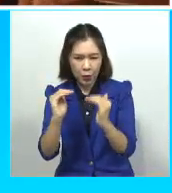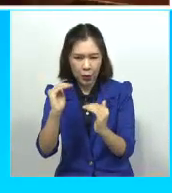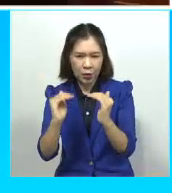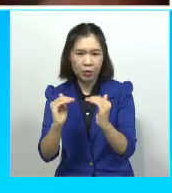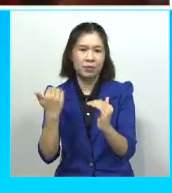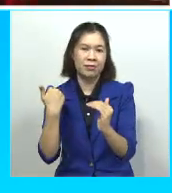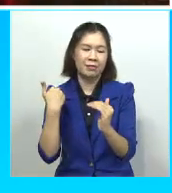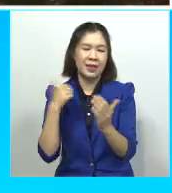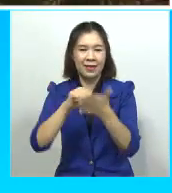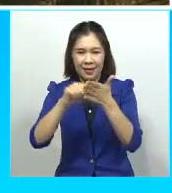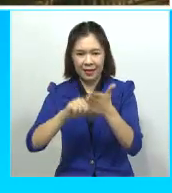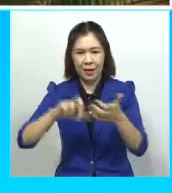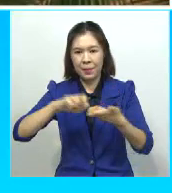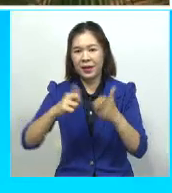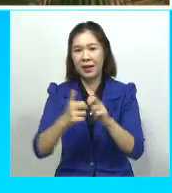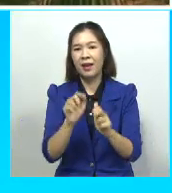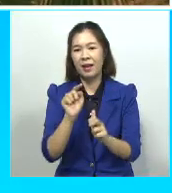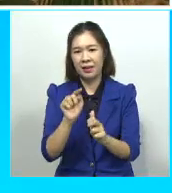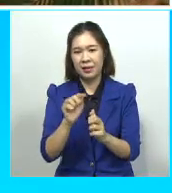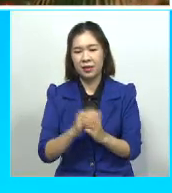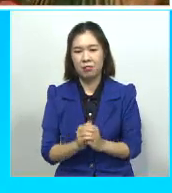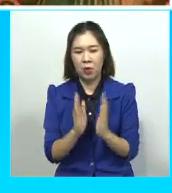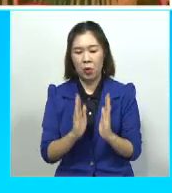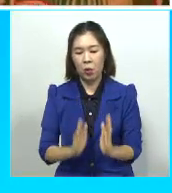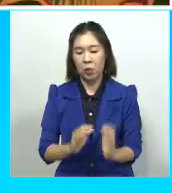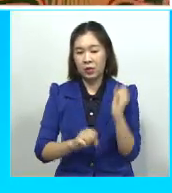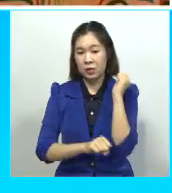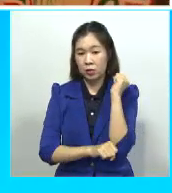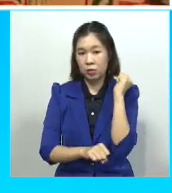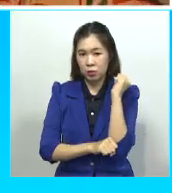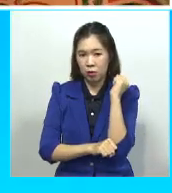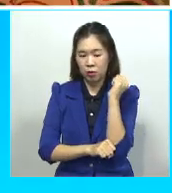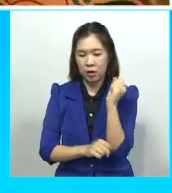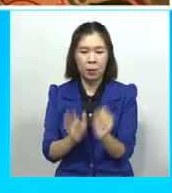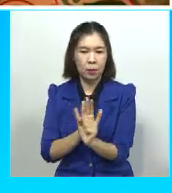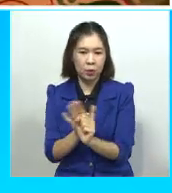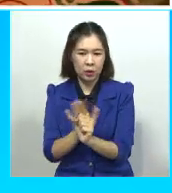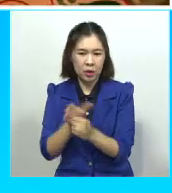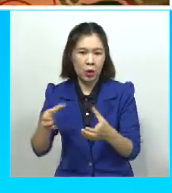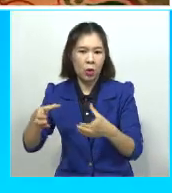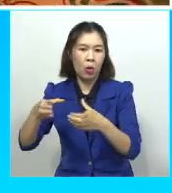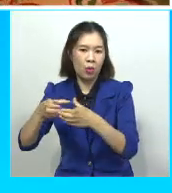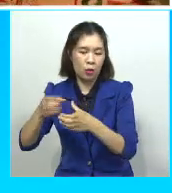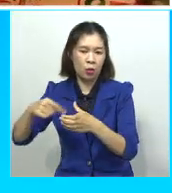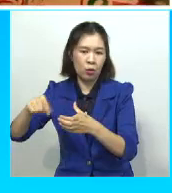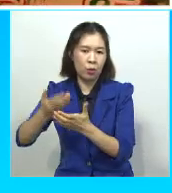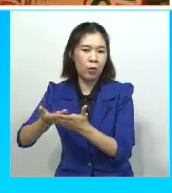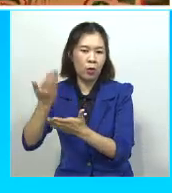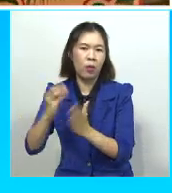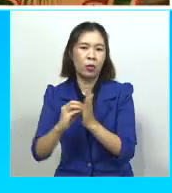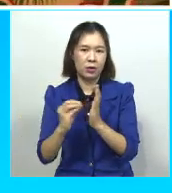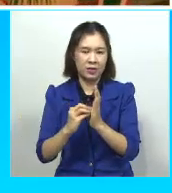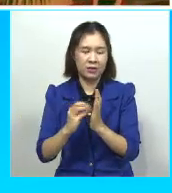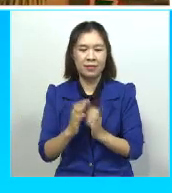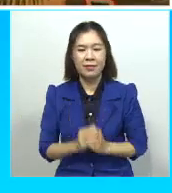นที่ชั้นในกับพื้นที่ชั้นนอกรวมถึงระหว่างผู้ที่มีรายได้น้อยรายได้ปานกลางกับกลุ่มอภิสิทธิชนของกรุงเทพนะ